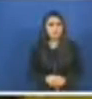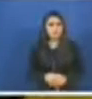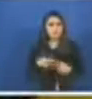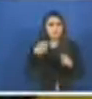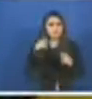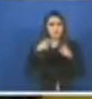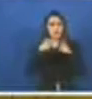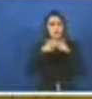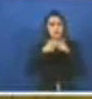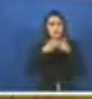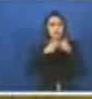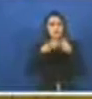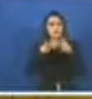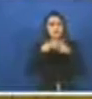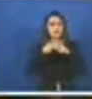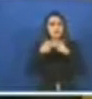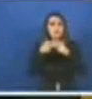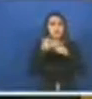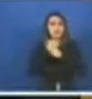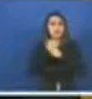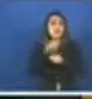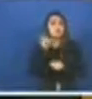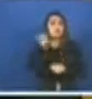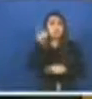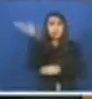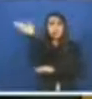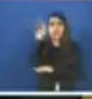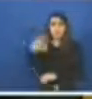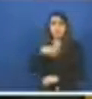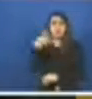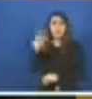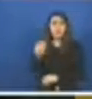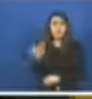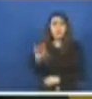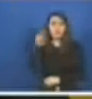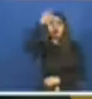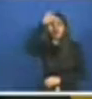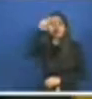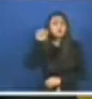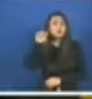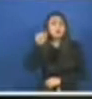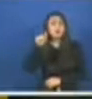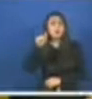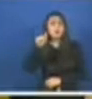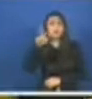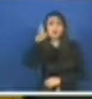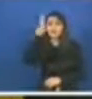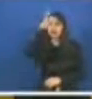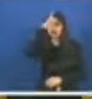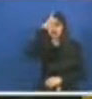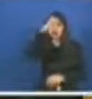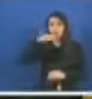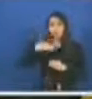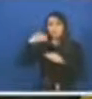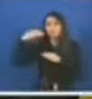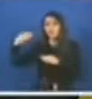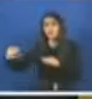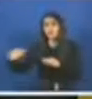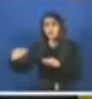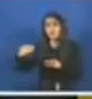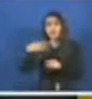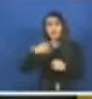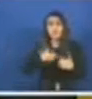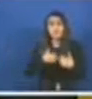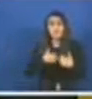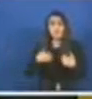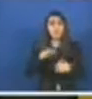Peşmerge ne zaman bayrağa sahip olmuştur? Ve Türkiye ne zamandır Irak'ın kuzeyinde bağımsızlık